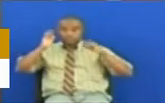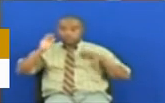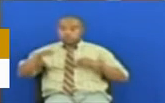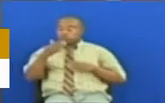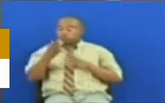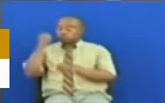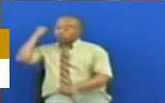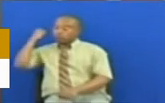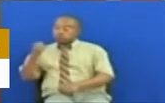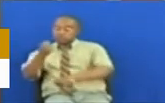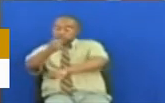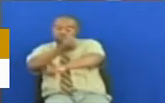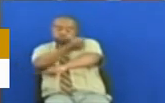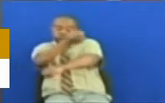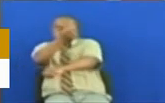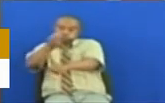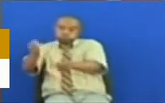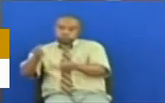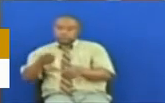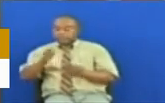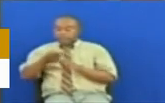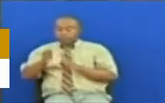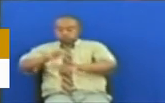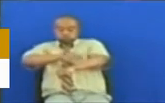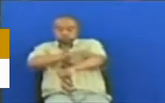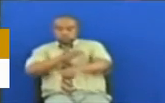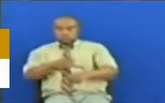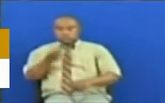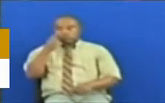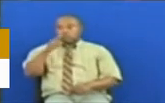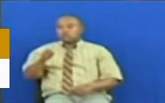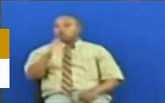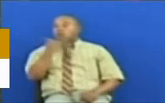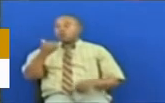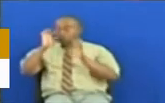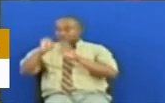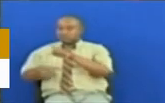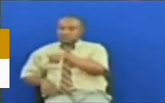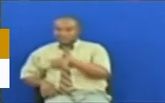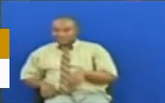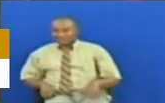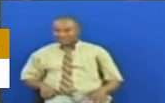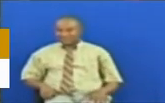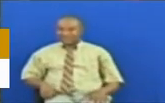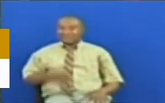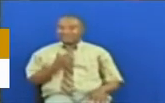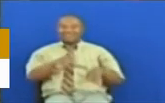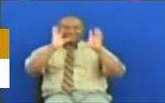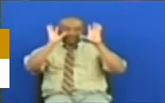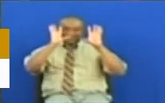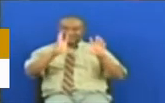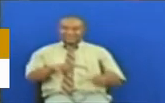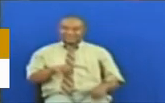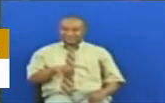damu alafu ikaonekana wao ndio walioua simba. Kwa hiyo hii ripoti iko tokea mwaka 2000